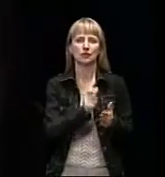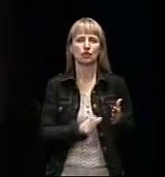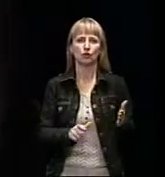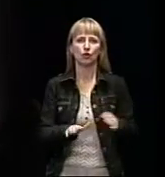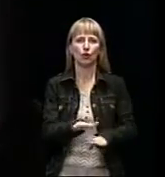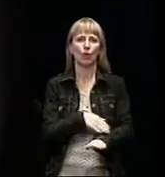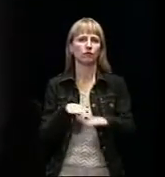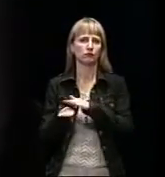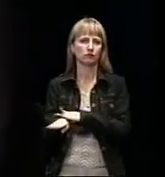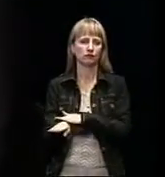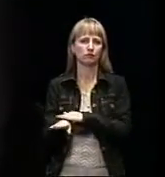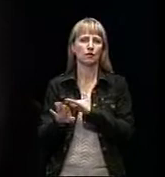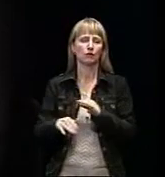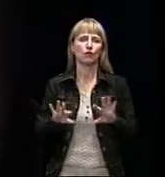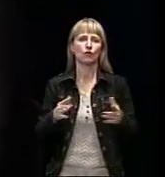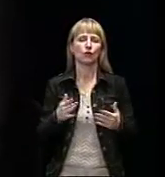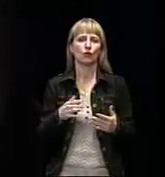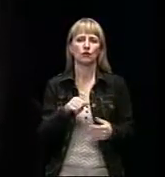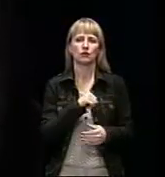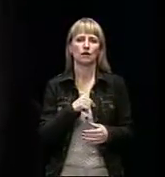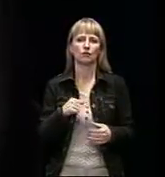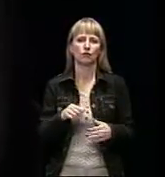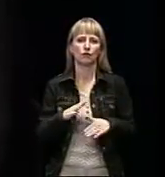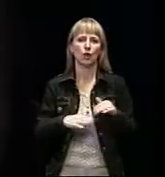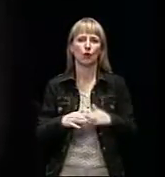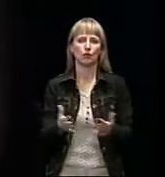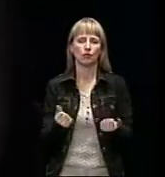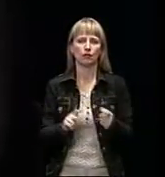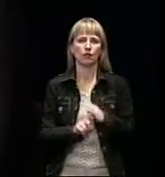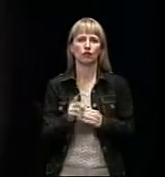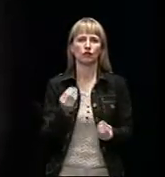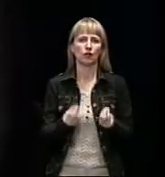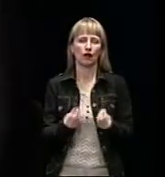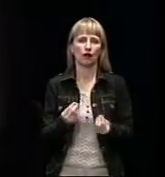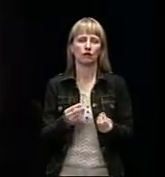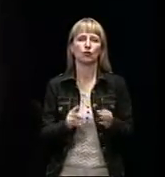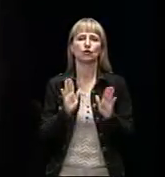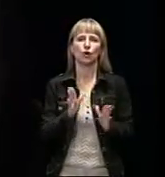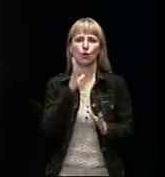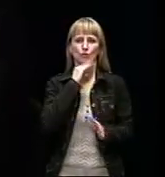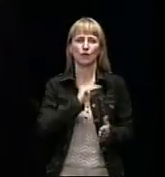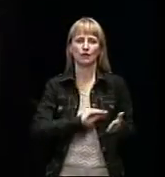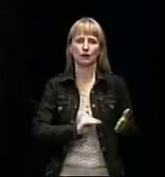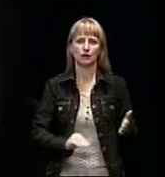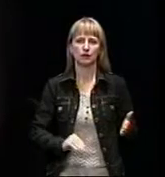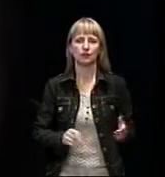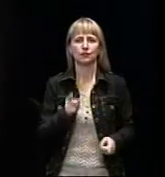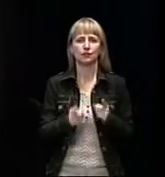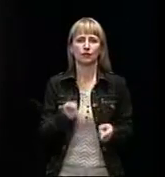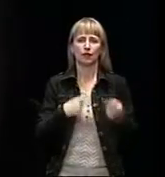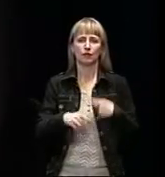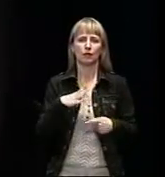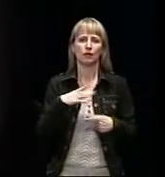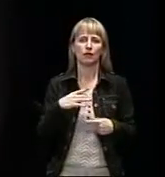очень долго, потом инструмент сам в руки попался, сам начал играть, ты только успевай записывать. Вот. А иногда наоборот идет